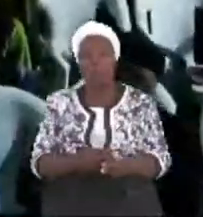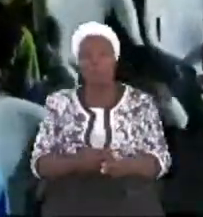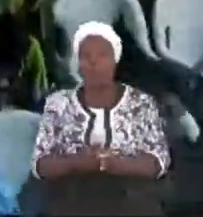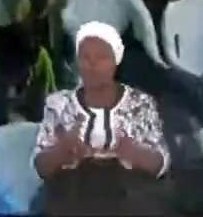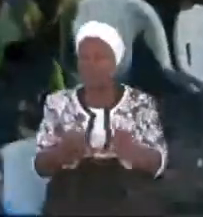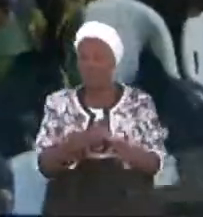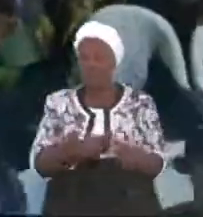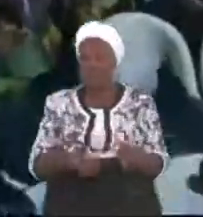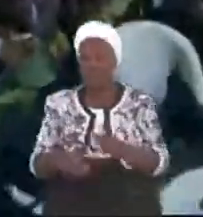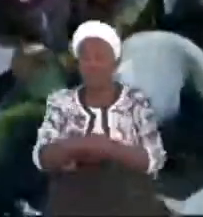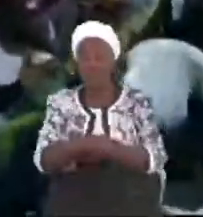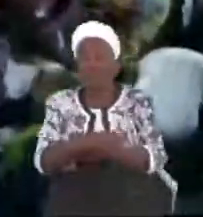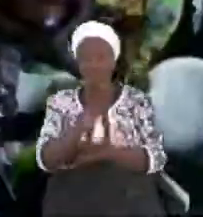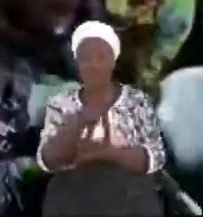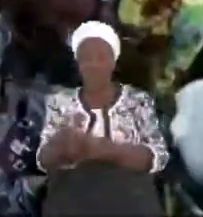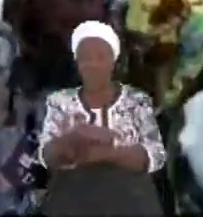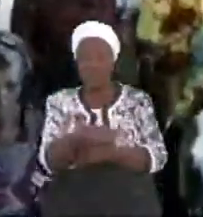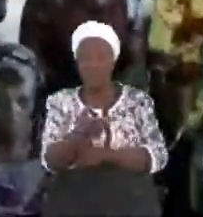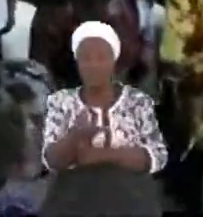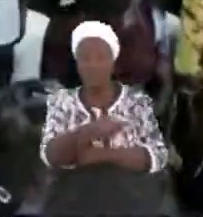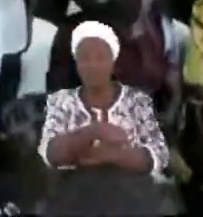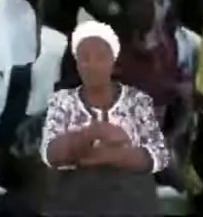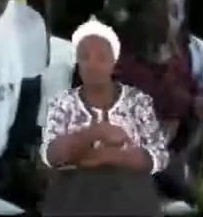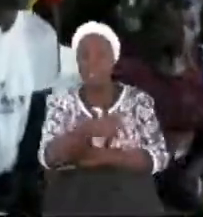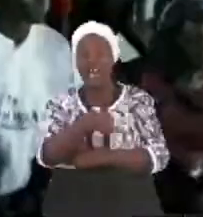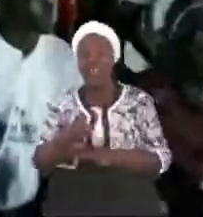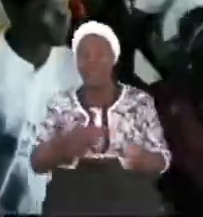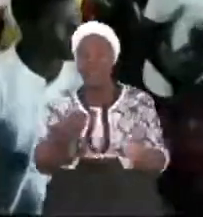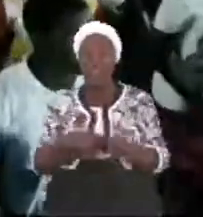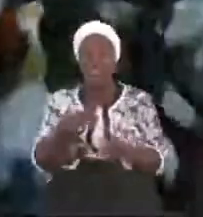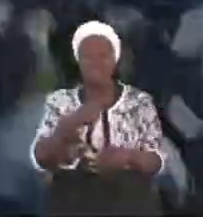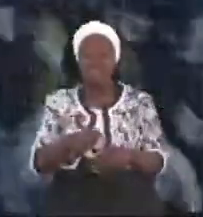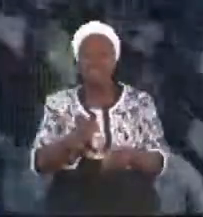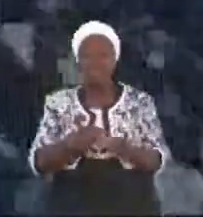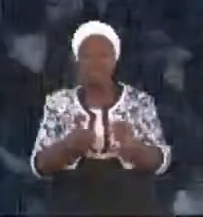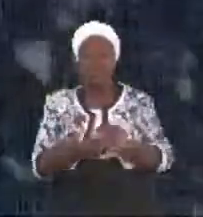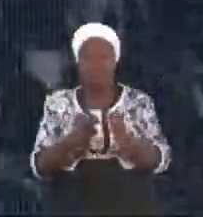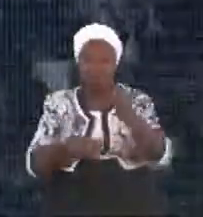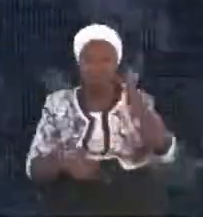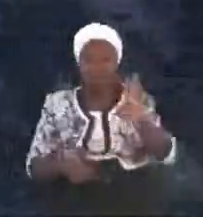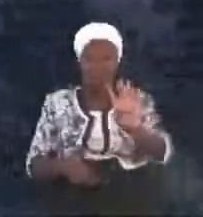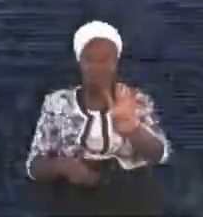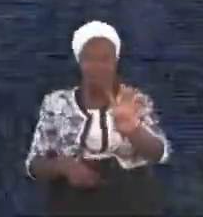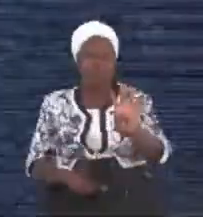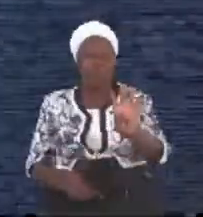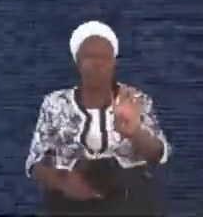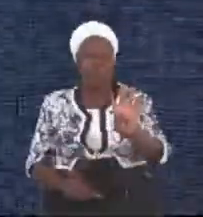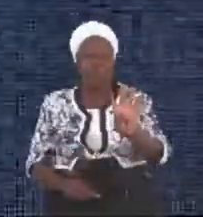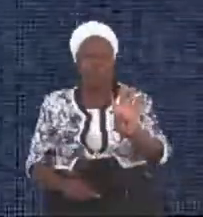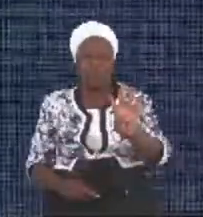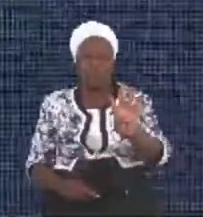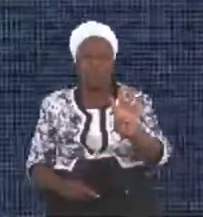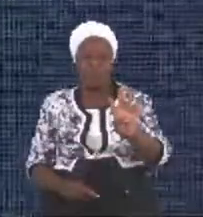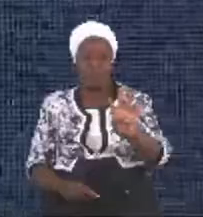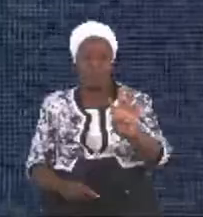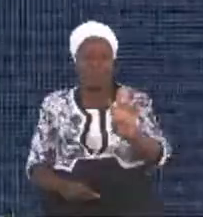Premier jour, deuxième jour, troisième jour. Et c'est le quatrième jour. Quelque